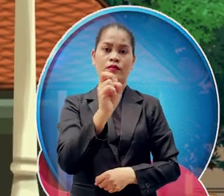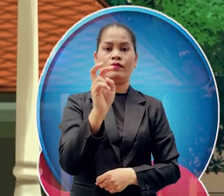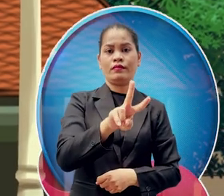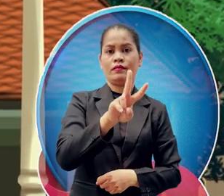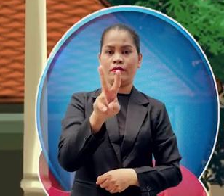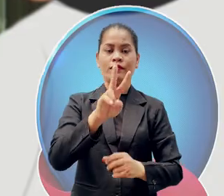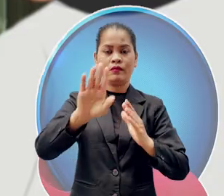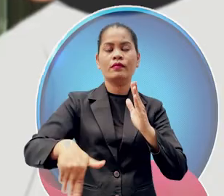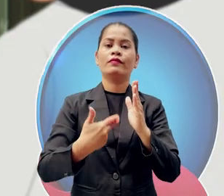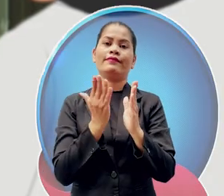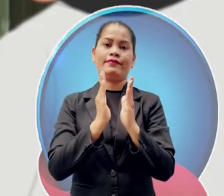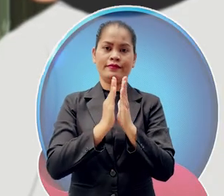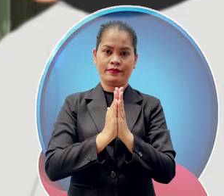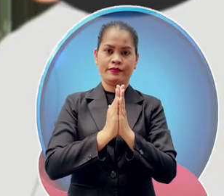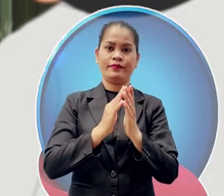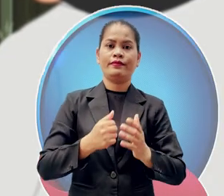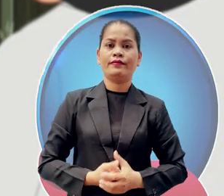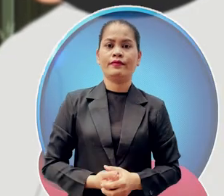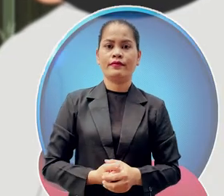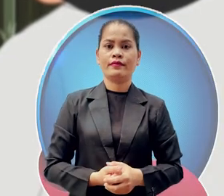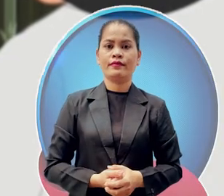គ្រប់គ្នាសូមអរគុណ